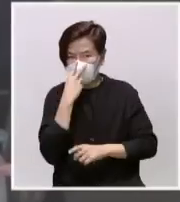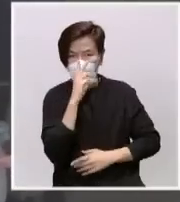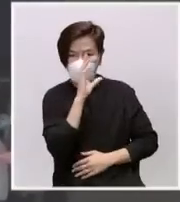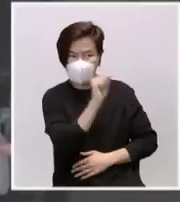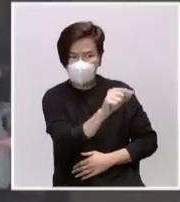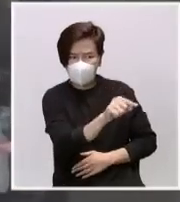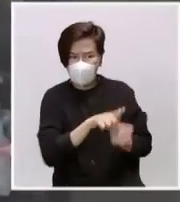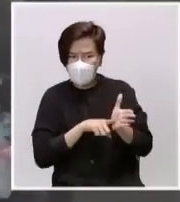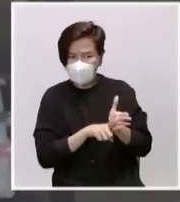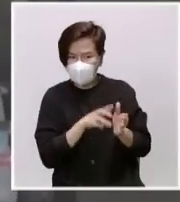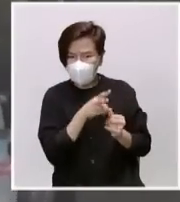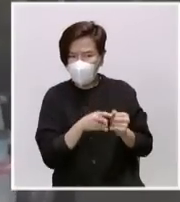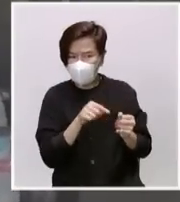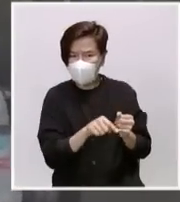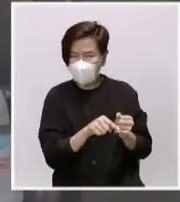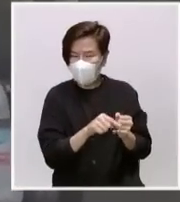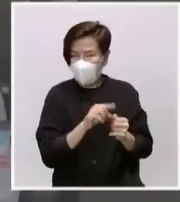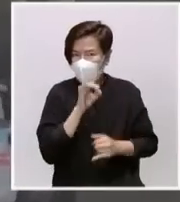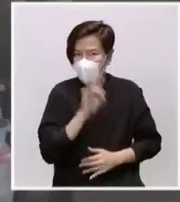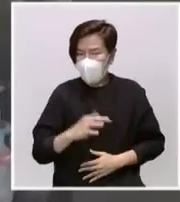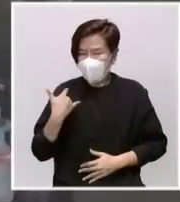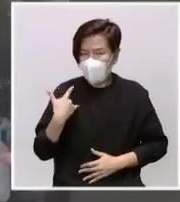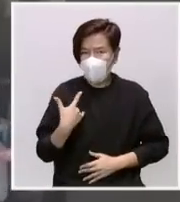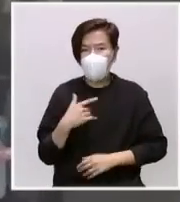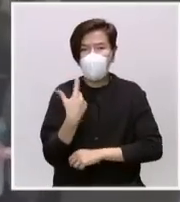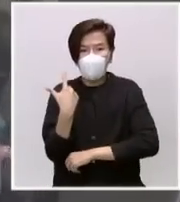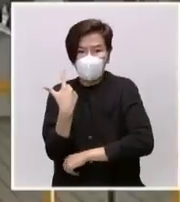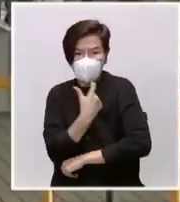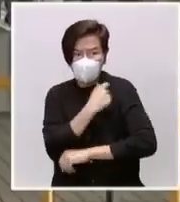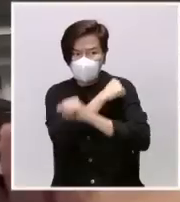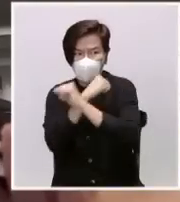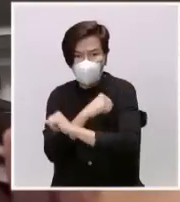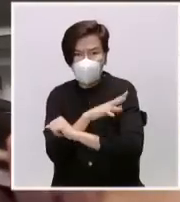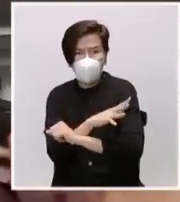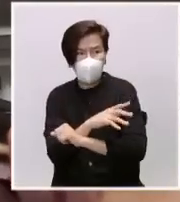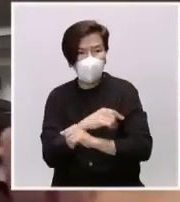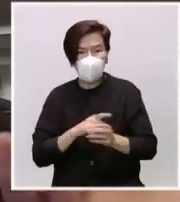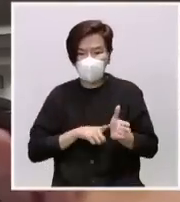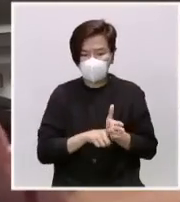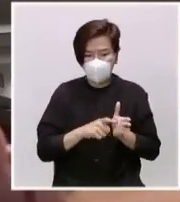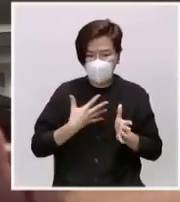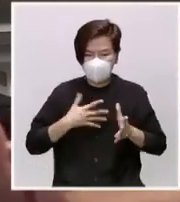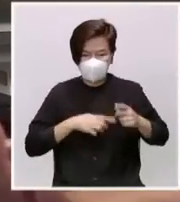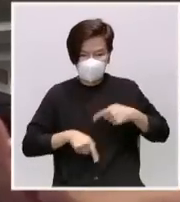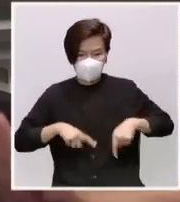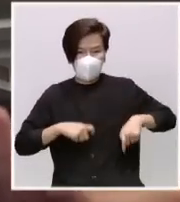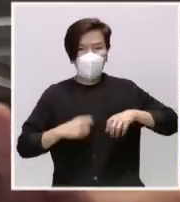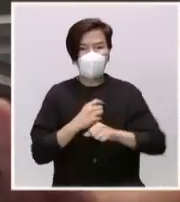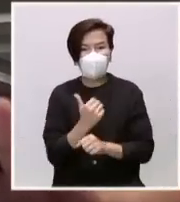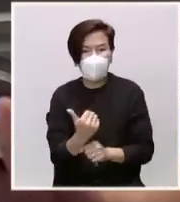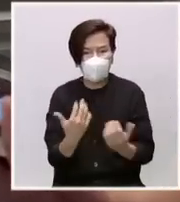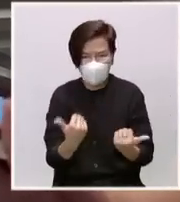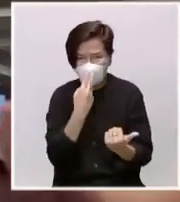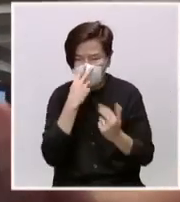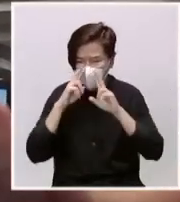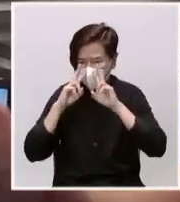องความรุนแรงและภาวะการดื้อวัคซีนจะมากกว่าเดลต้าหรืออัลฟาหรือไม่นี่คือเป็นคำถามที่รอคำตอบ